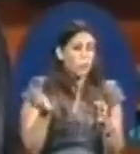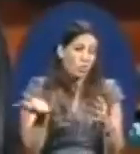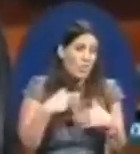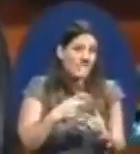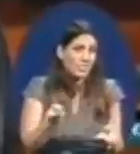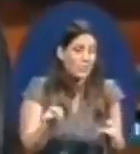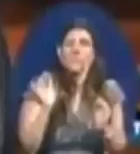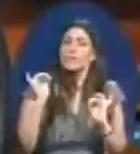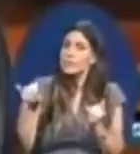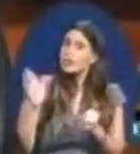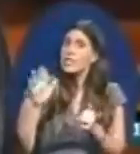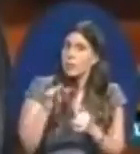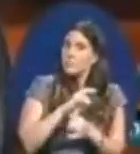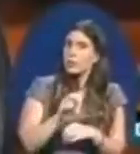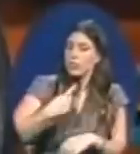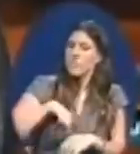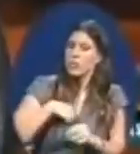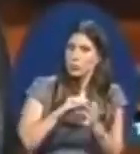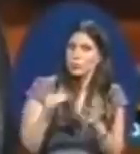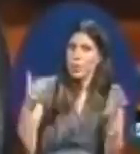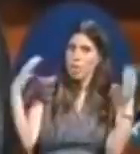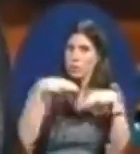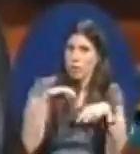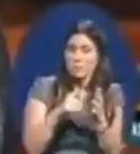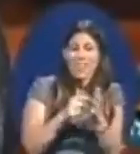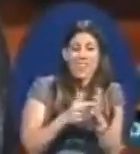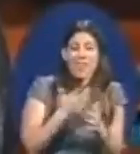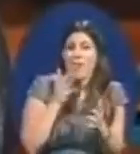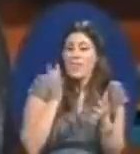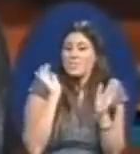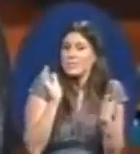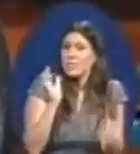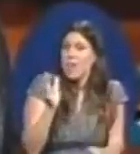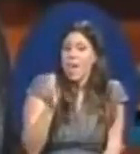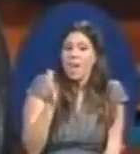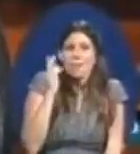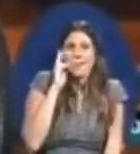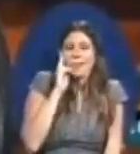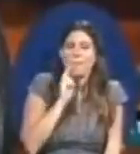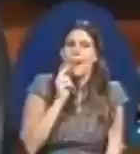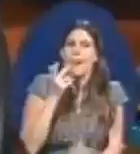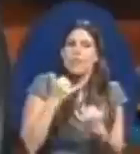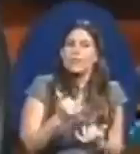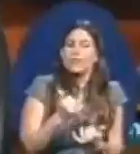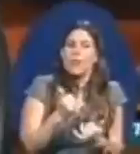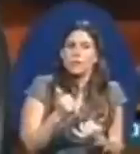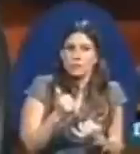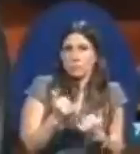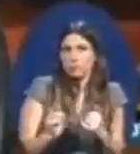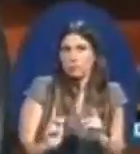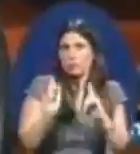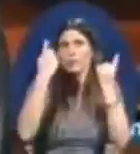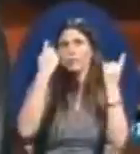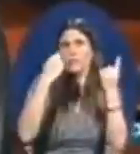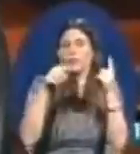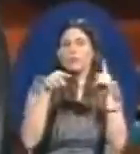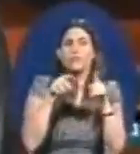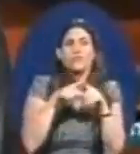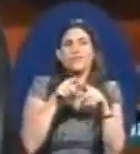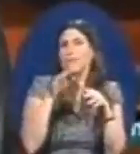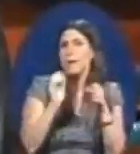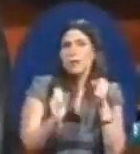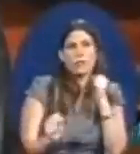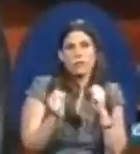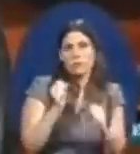שלשמו התכנסנו. כי הזוועה הזאת והחרפה הזאת שעכשיו רובצת עלינו כקטם